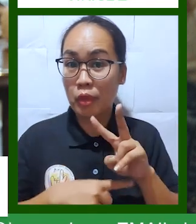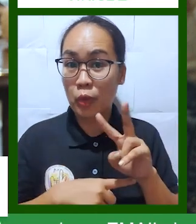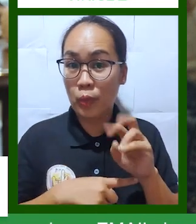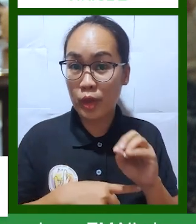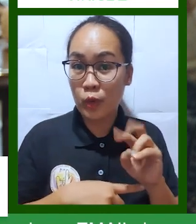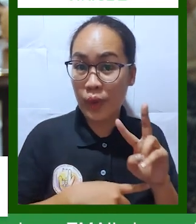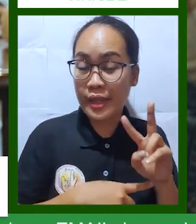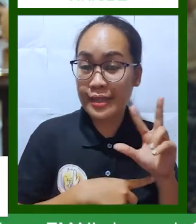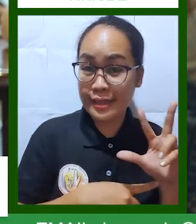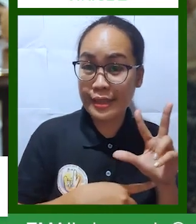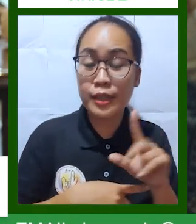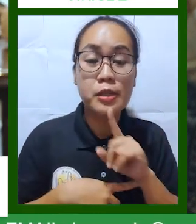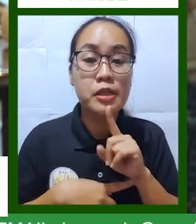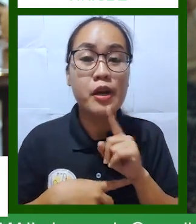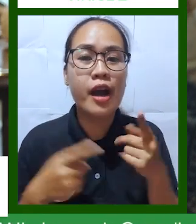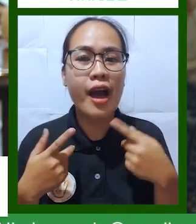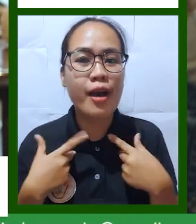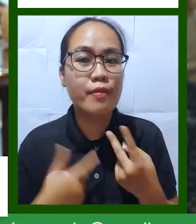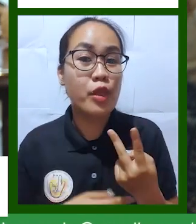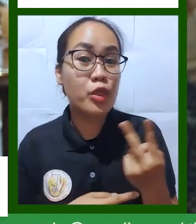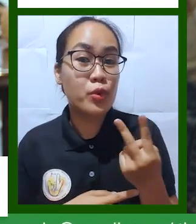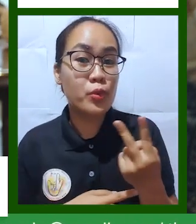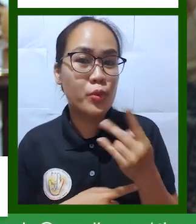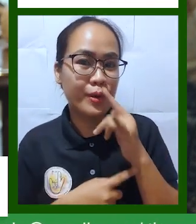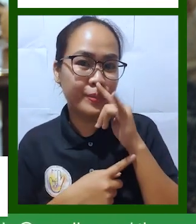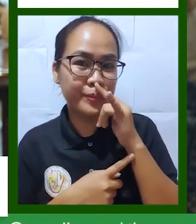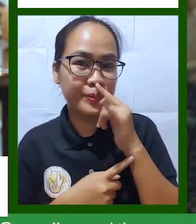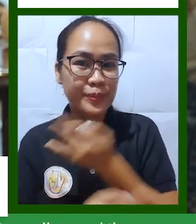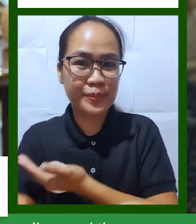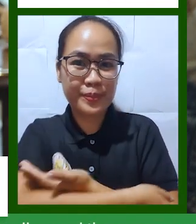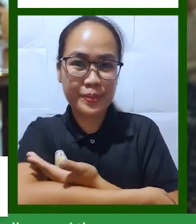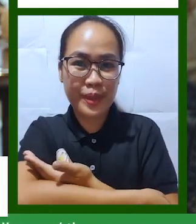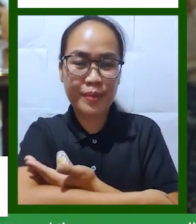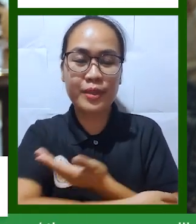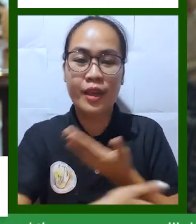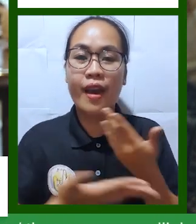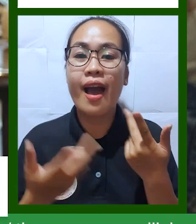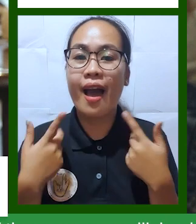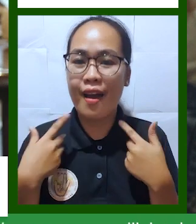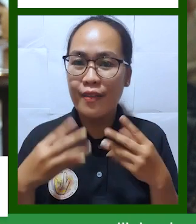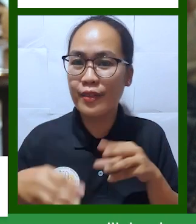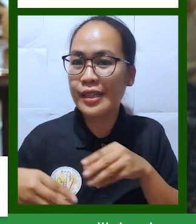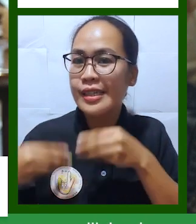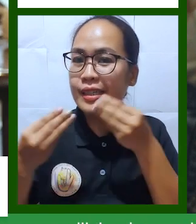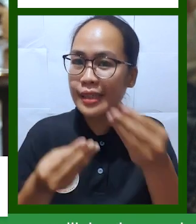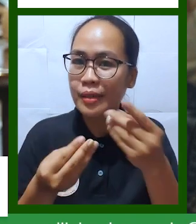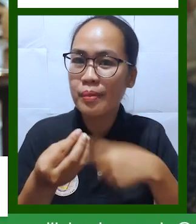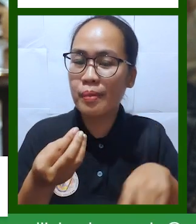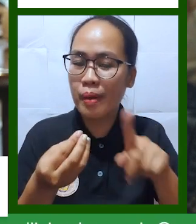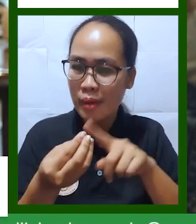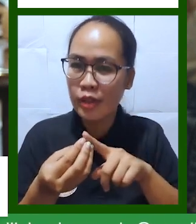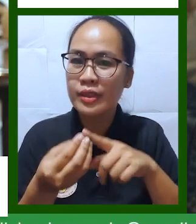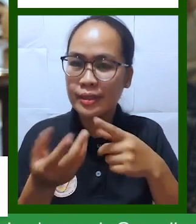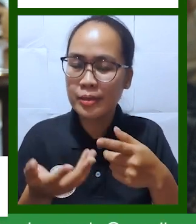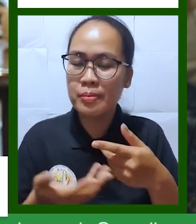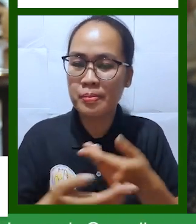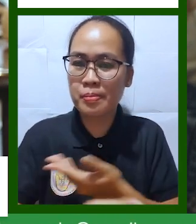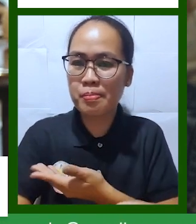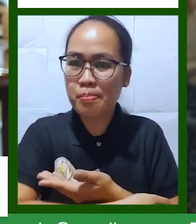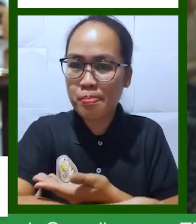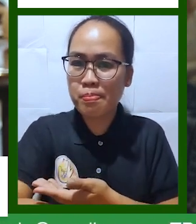may bueno mano na kaagad tayong dalawang bata na ating natulungan na makatanggap ng sakramento ng